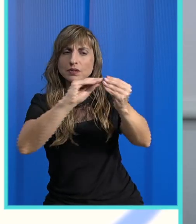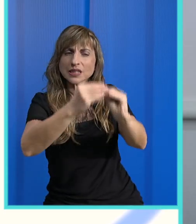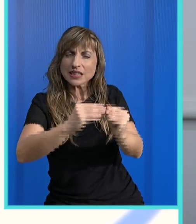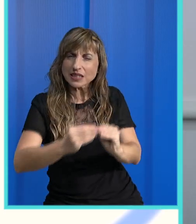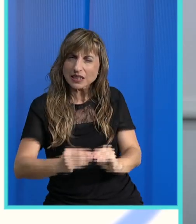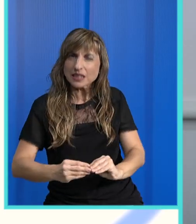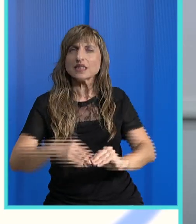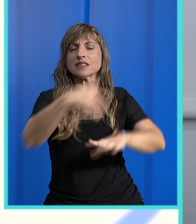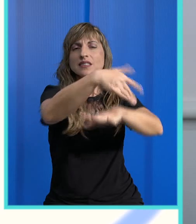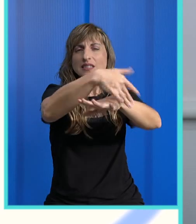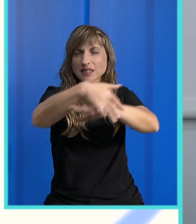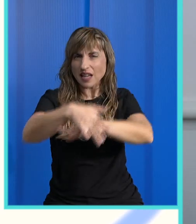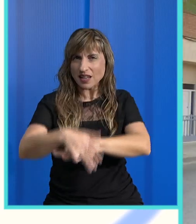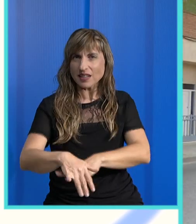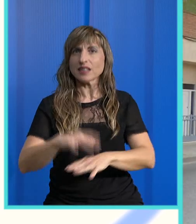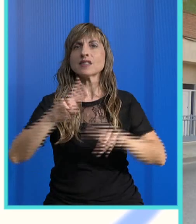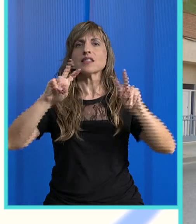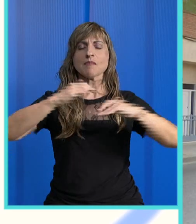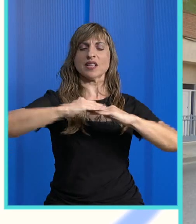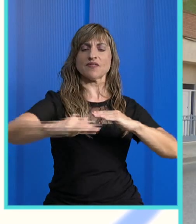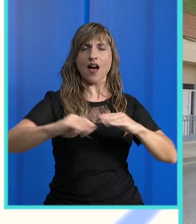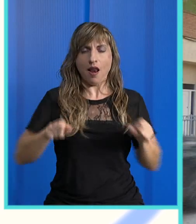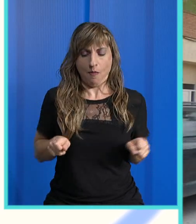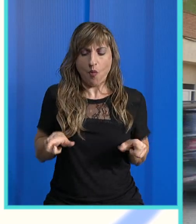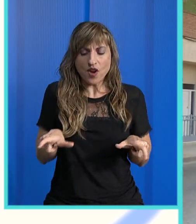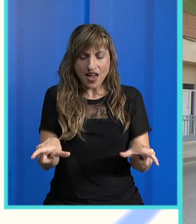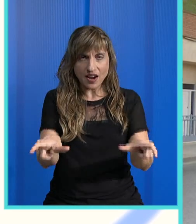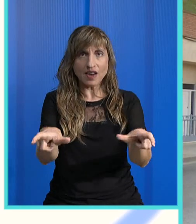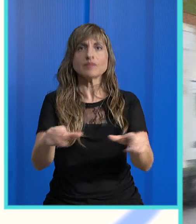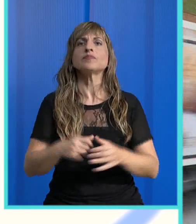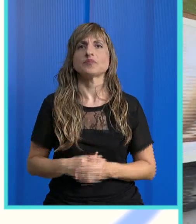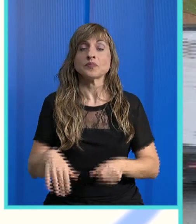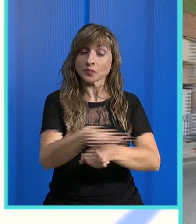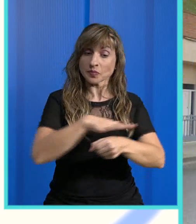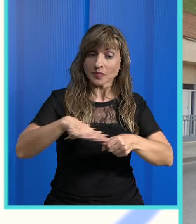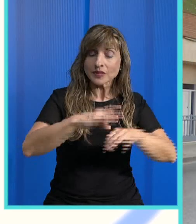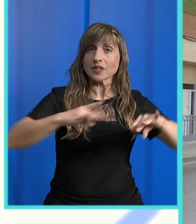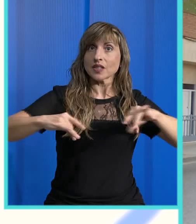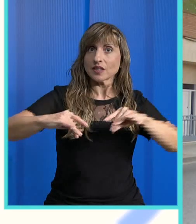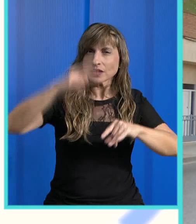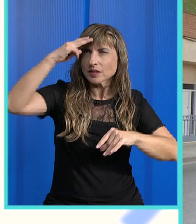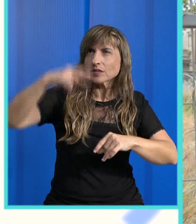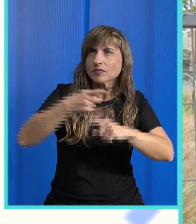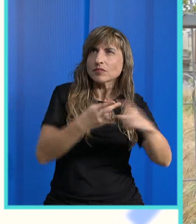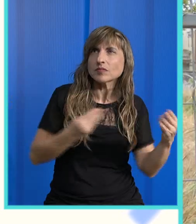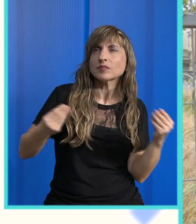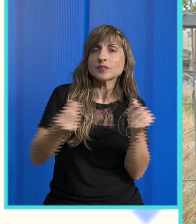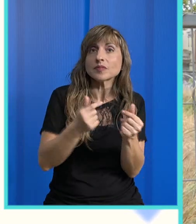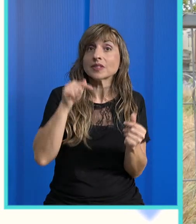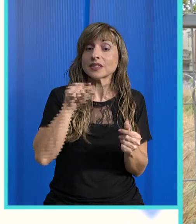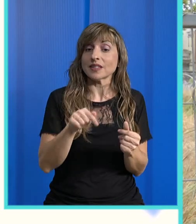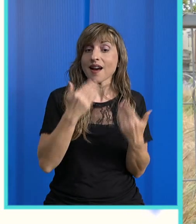urbanística des del punt de vista dels fals, de voreres. Des de l'àmbit de territori i sostenibilitat asseguren que aquestes actuacions